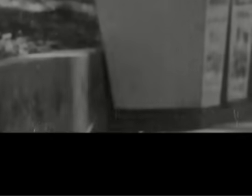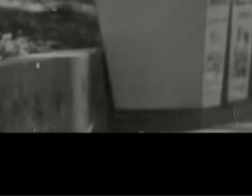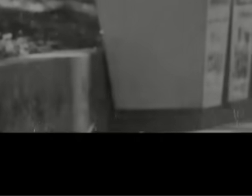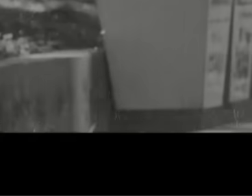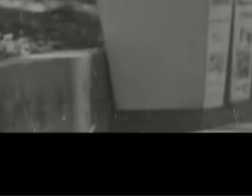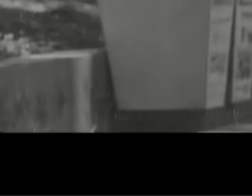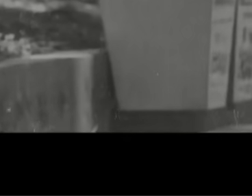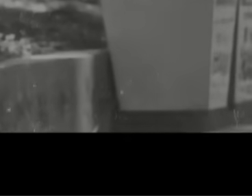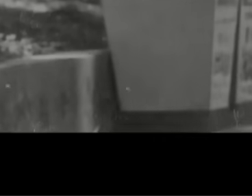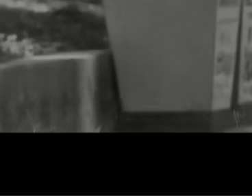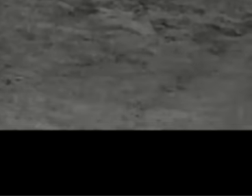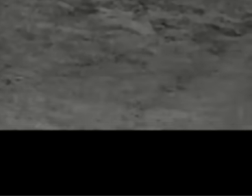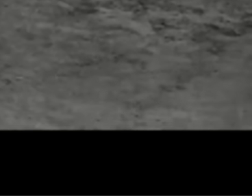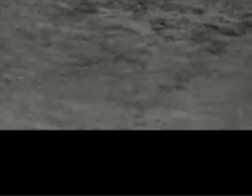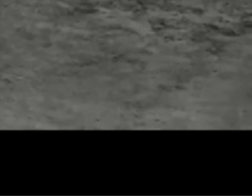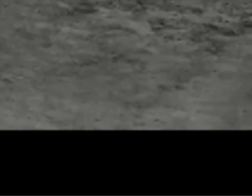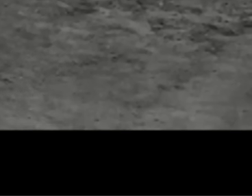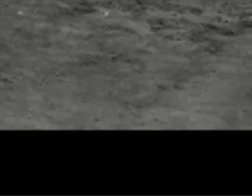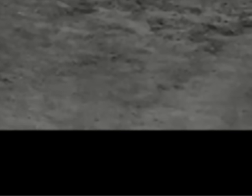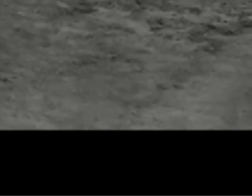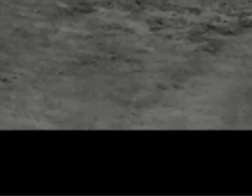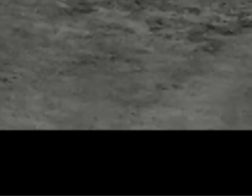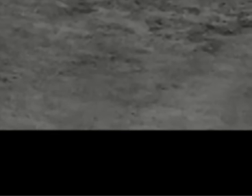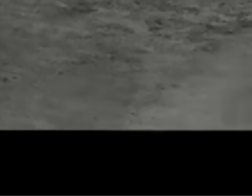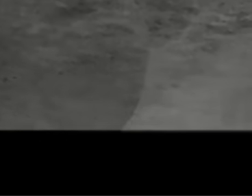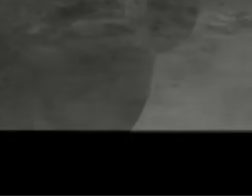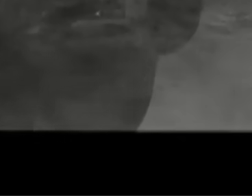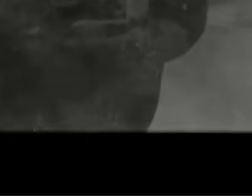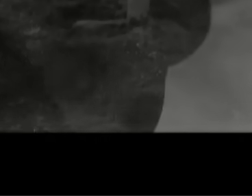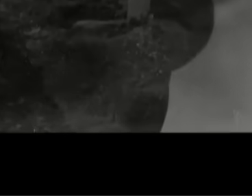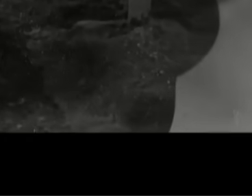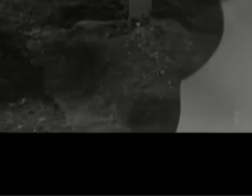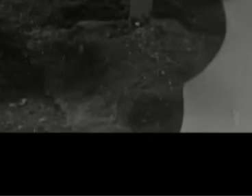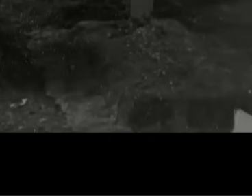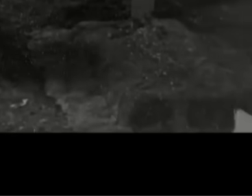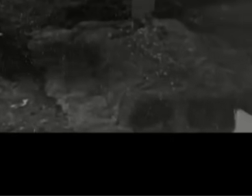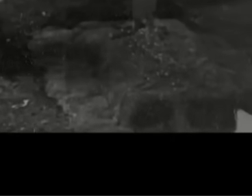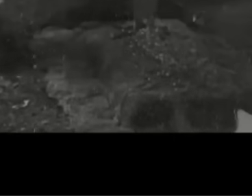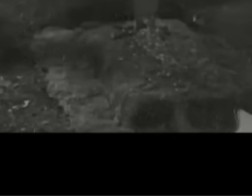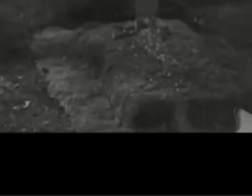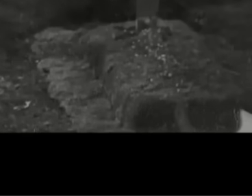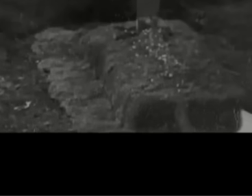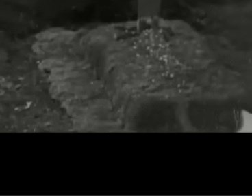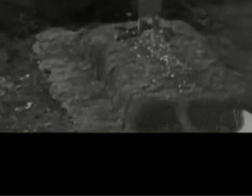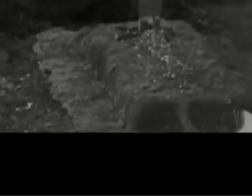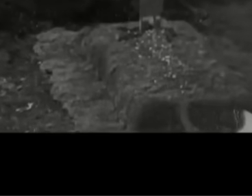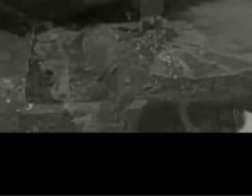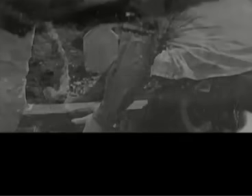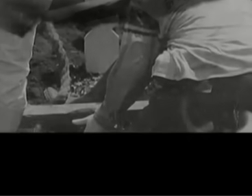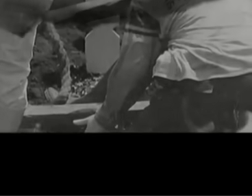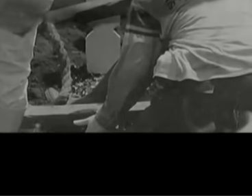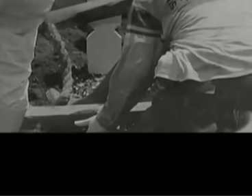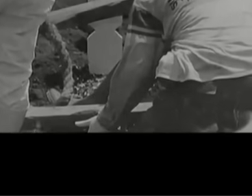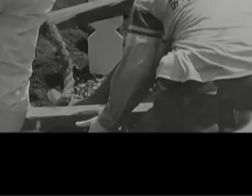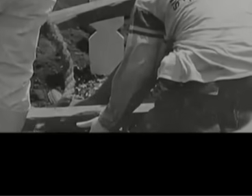Tidak satu, tidak dua, mereka pergi bergerombol dalam gelombang bernama